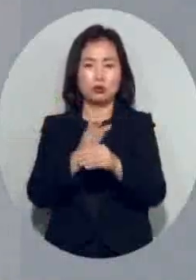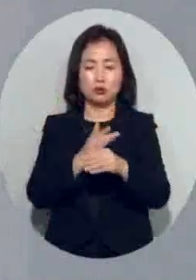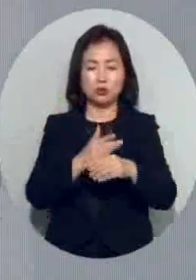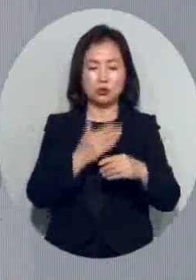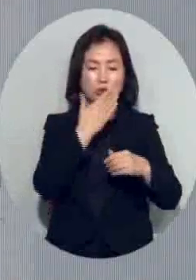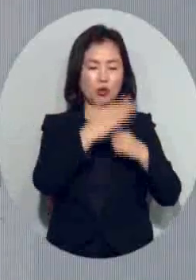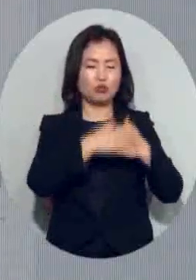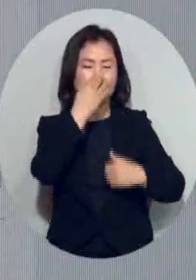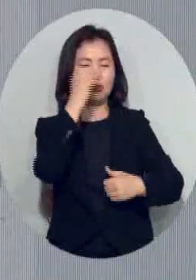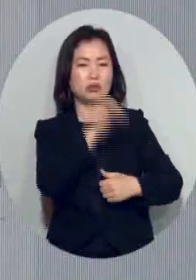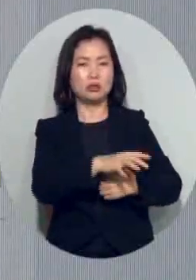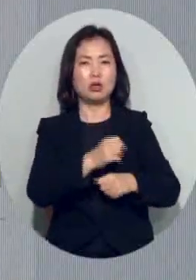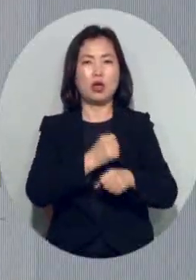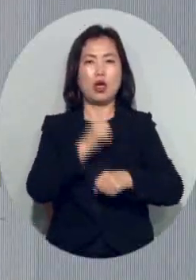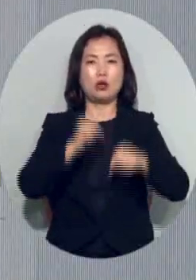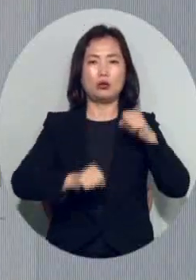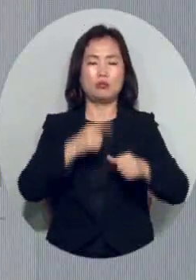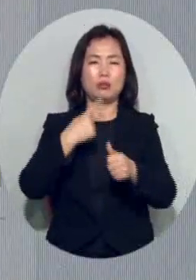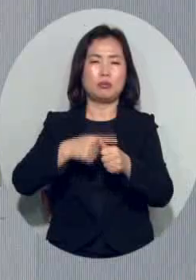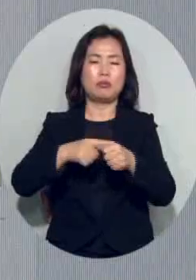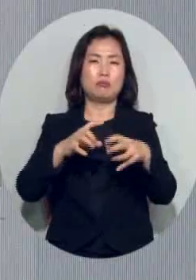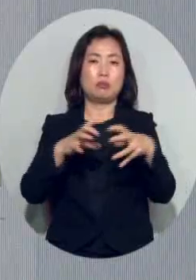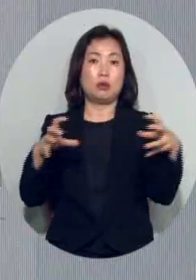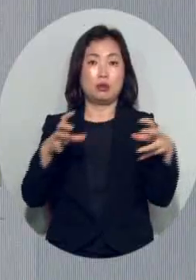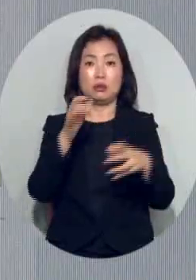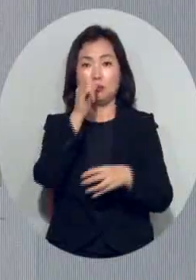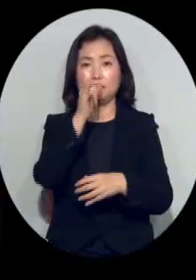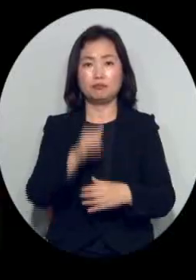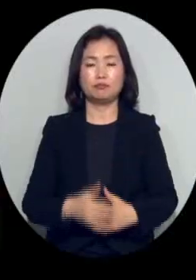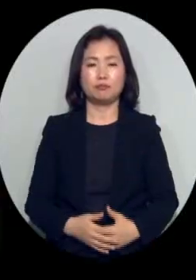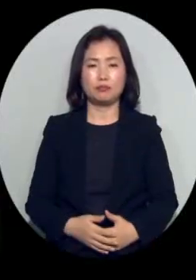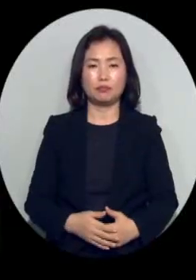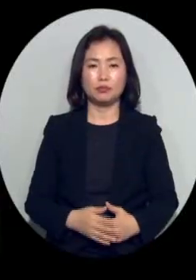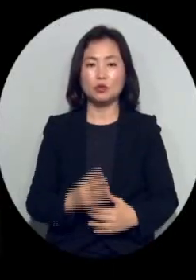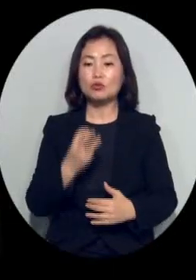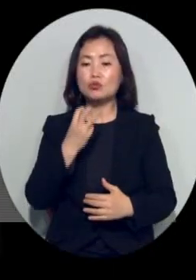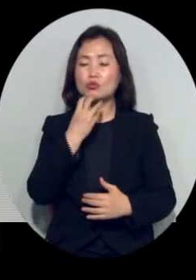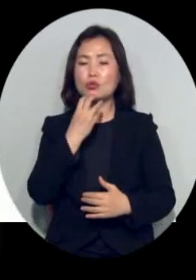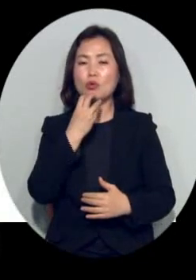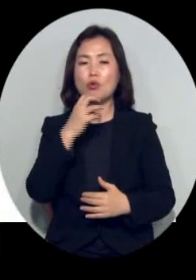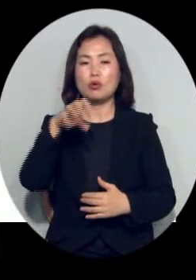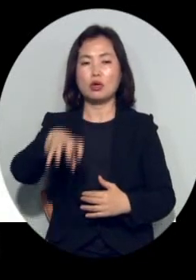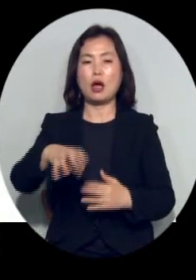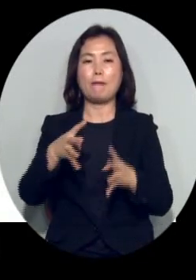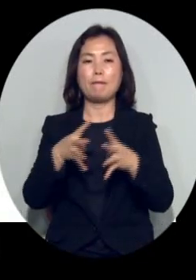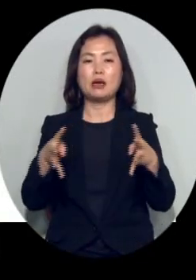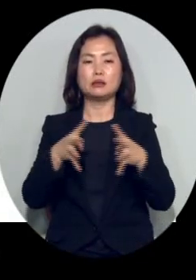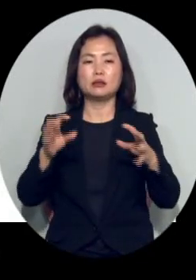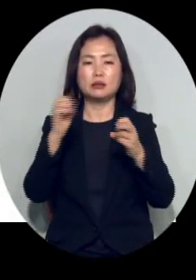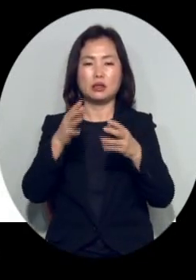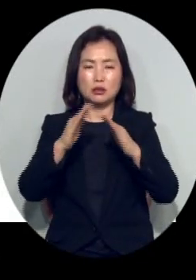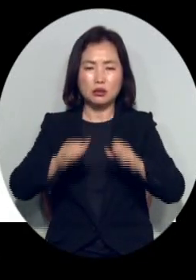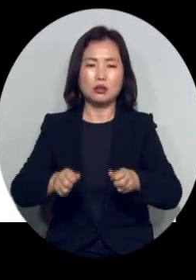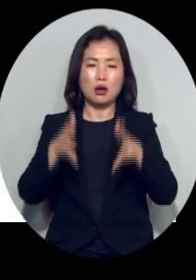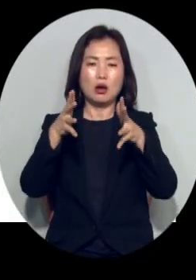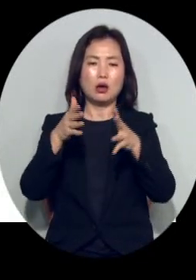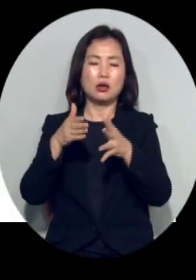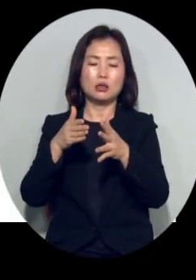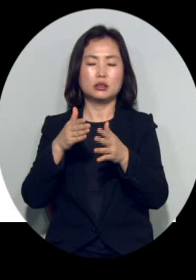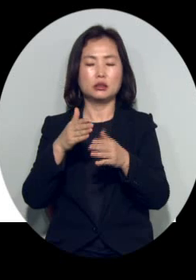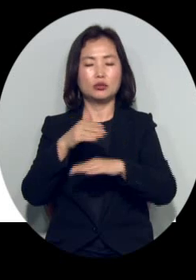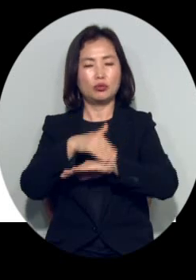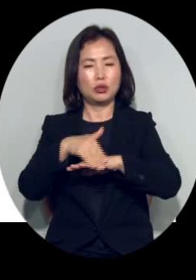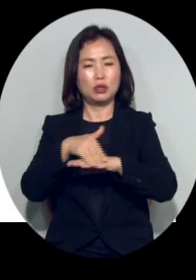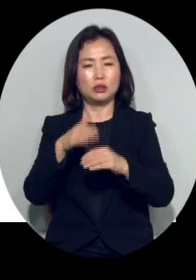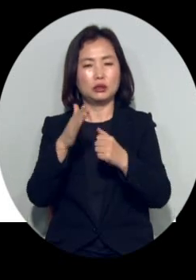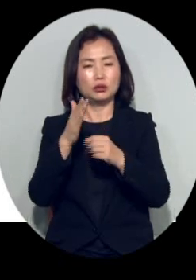철저히 무시하는 천 신 이라는 비판이 쏟아져 나왔습니다 설에 그 이제 아파트가 재건축에 들어가 그